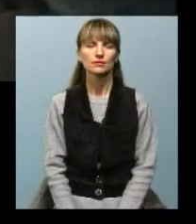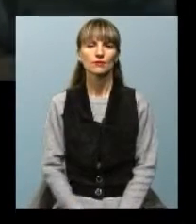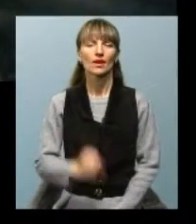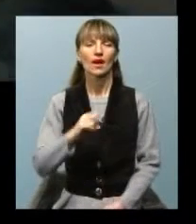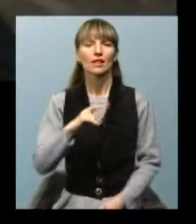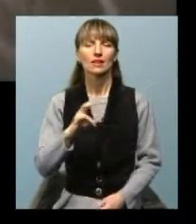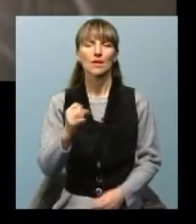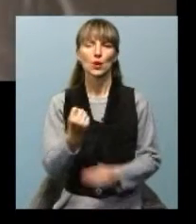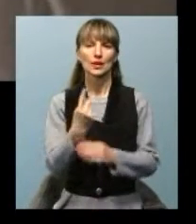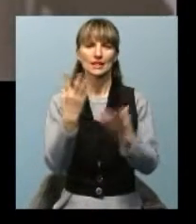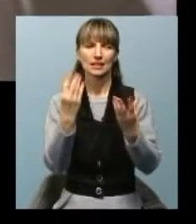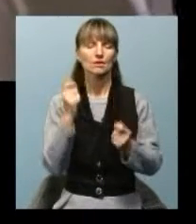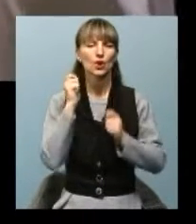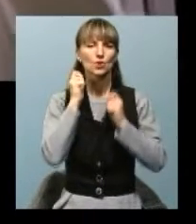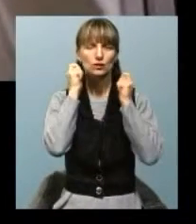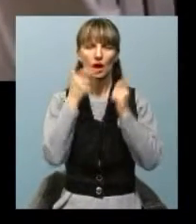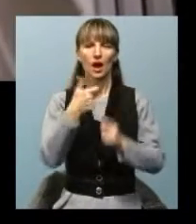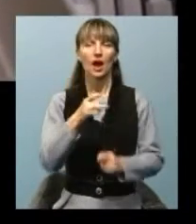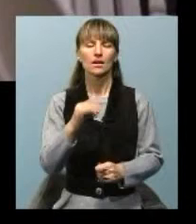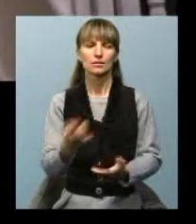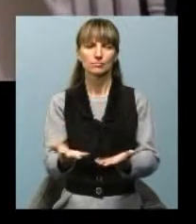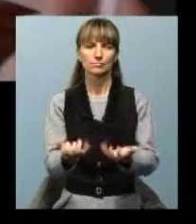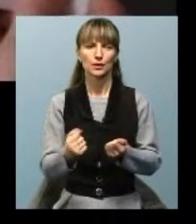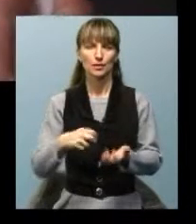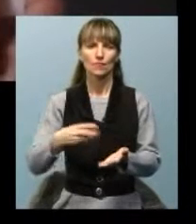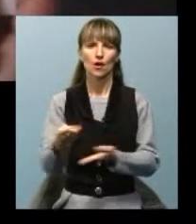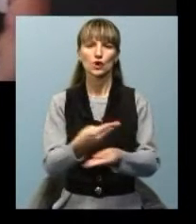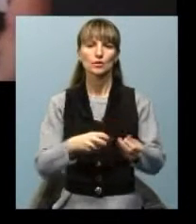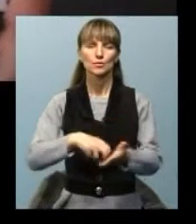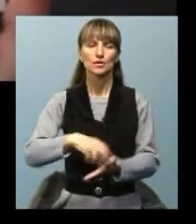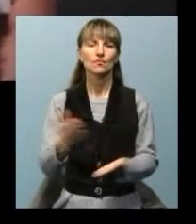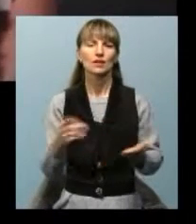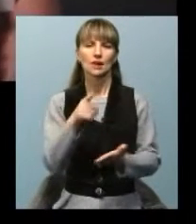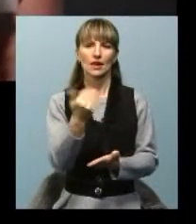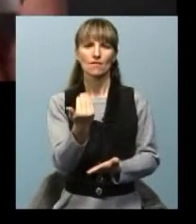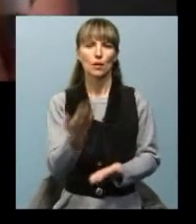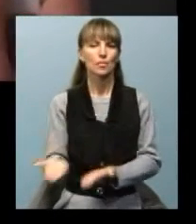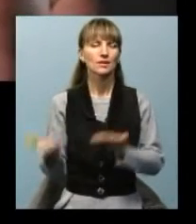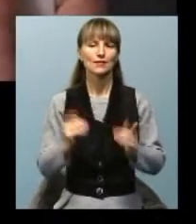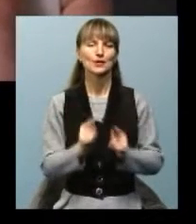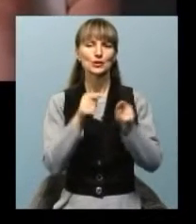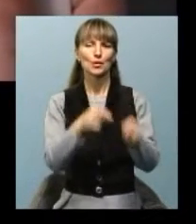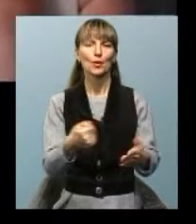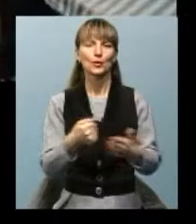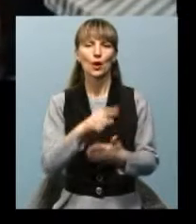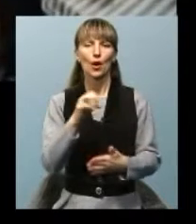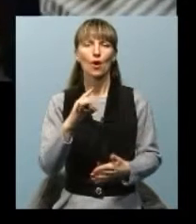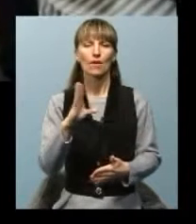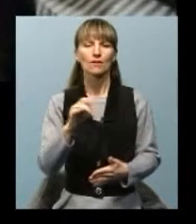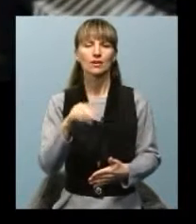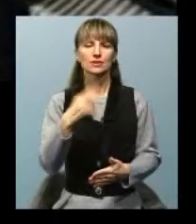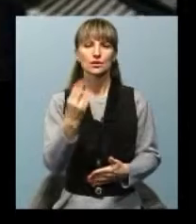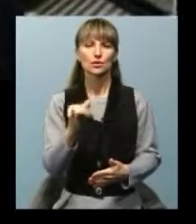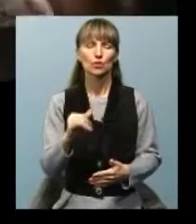Але на 11-й день народження Гаррі отримав чарівного листа, у якому його запрошували вступити до Хогвартсу – школи,